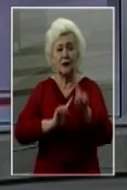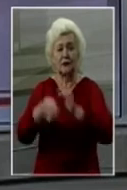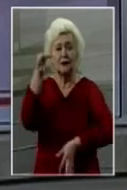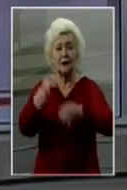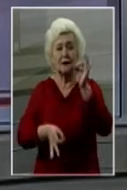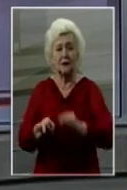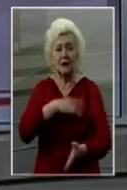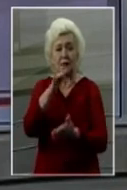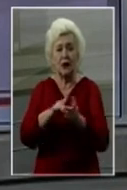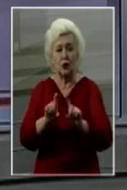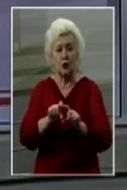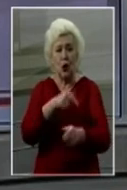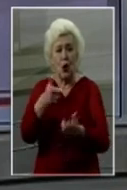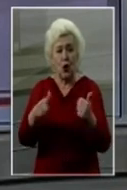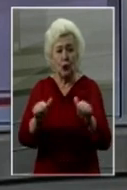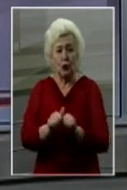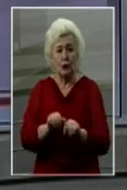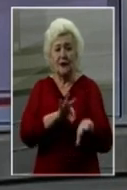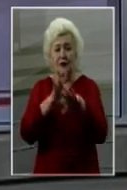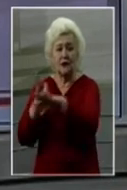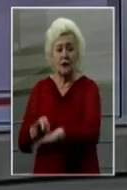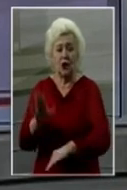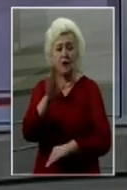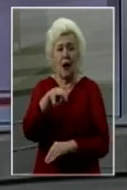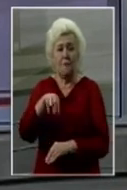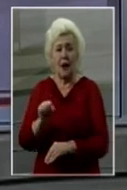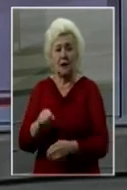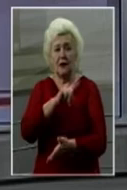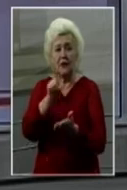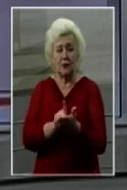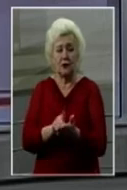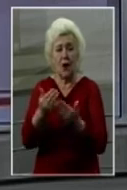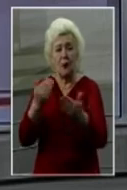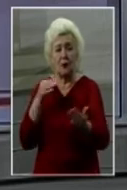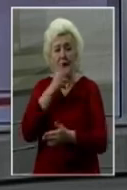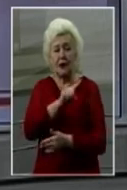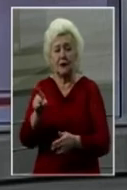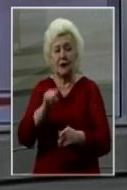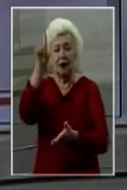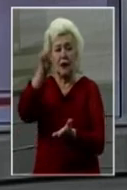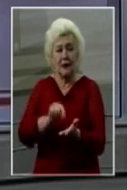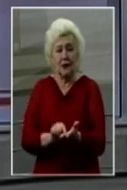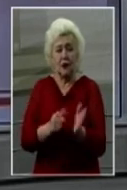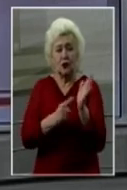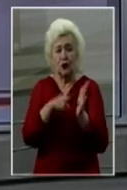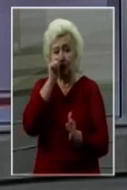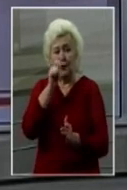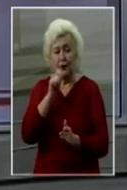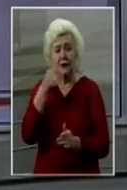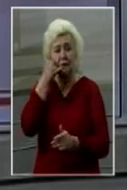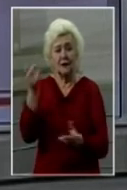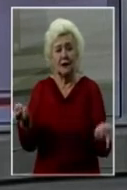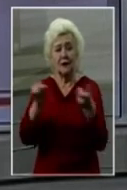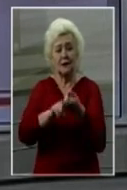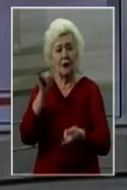суду у столиці з відсторонення Владислава Мангера від посади. Попередній термін сплив 6 квітня. Телефоном ми зв'язалися